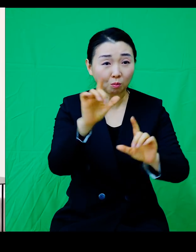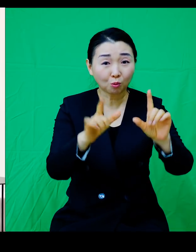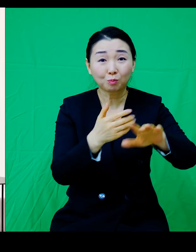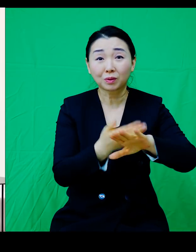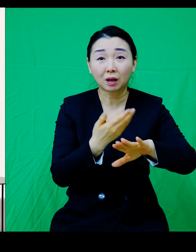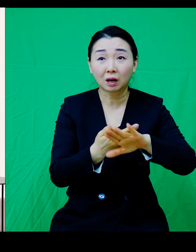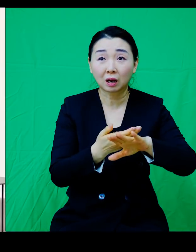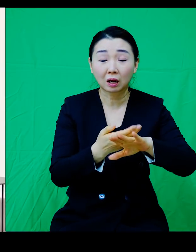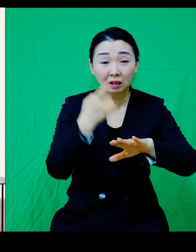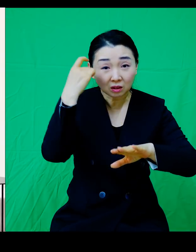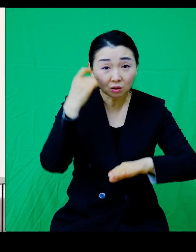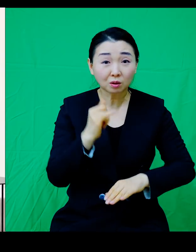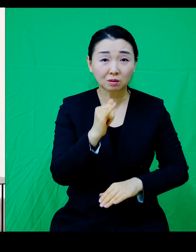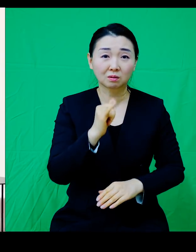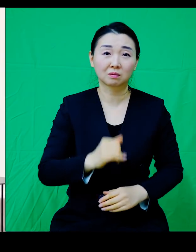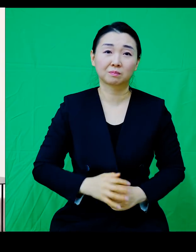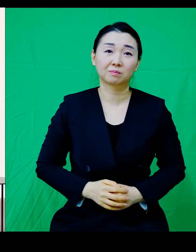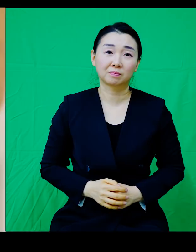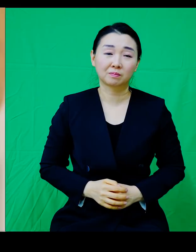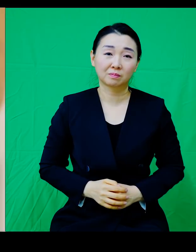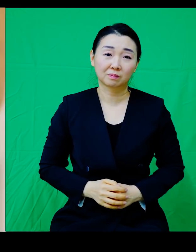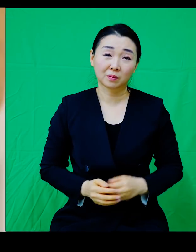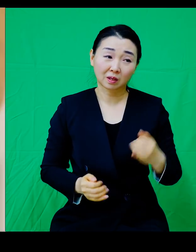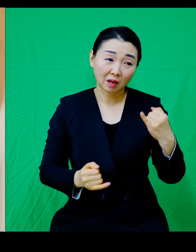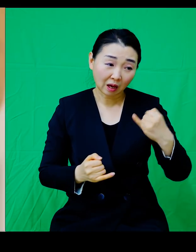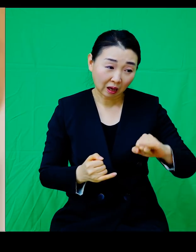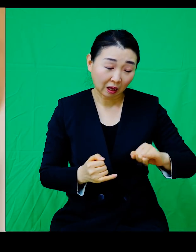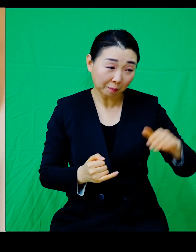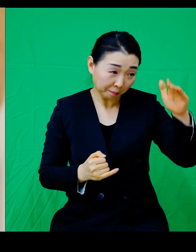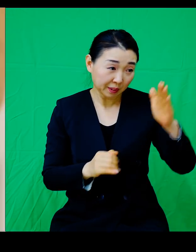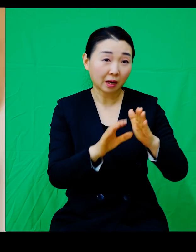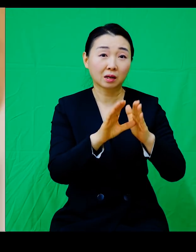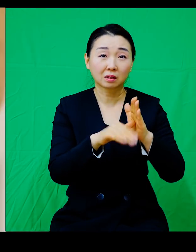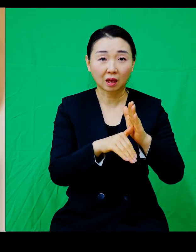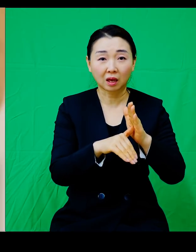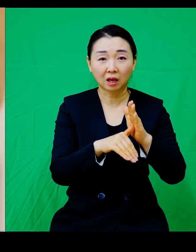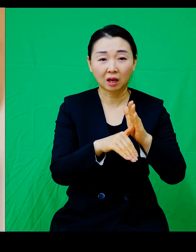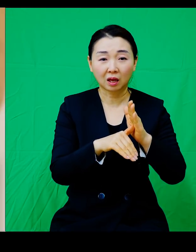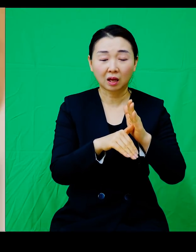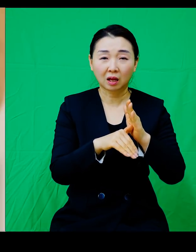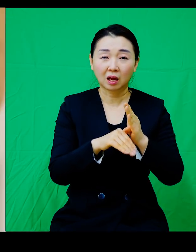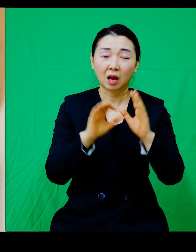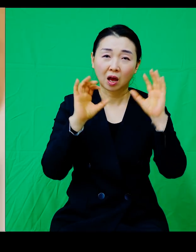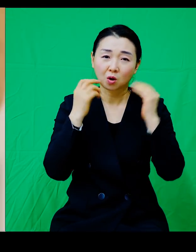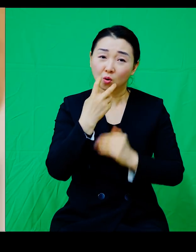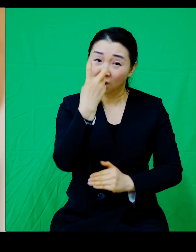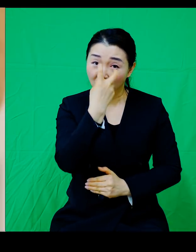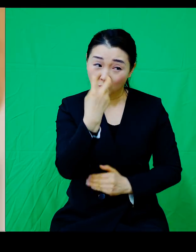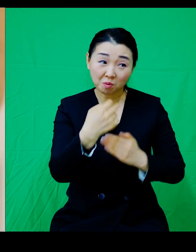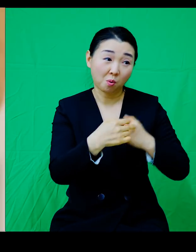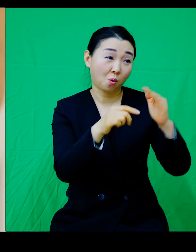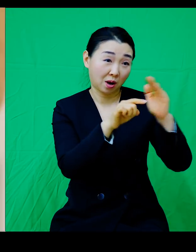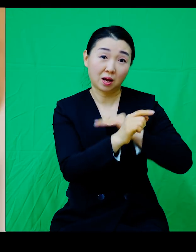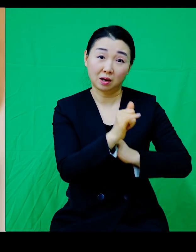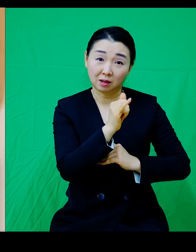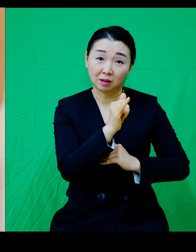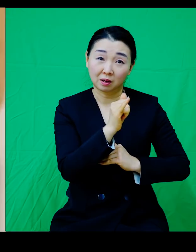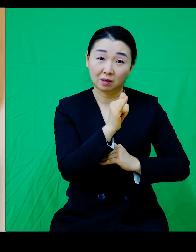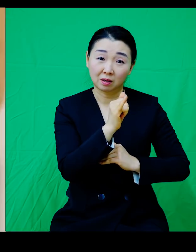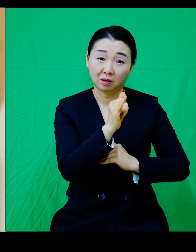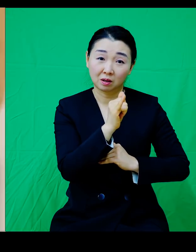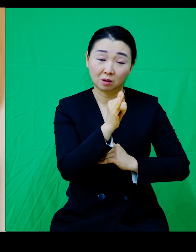느끼게 된 또 그 시기가 있었나요? 네, 아이들이 이제 자라면서부터 이제 영유아 검진을 병원 가서 받잖아요. 근데 검진을 받는데